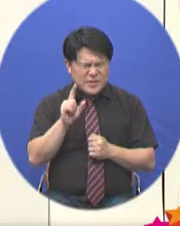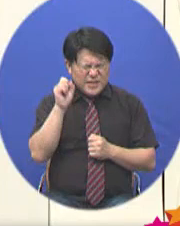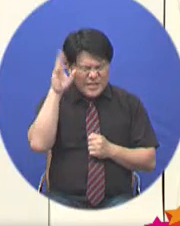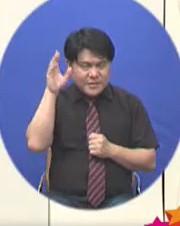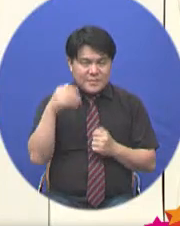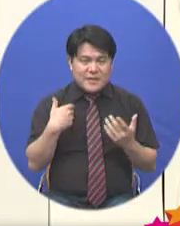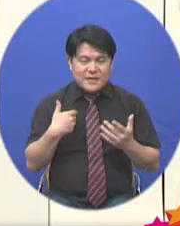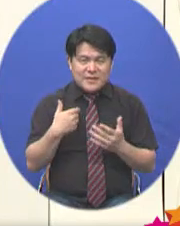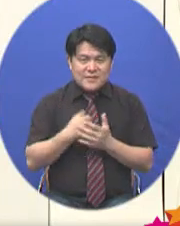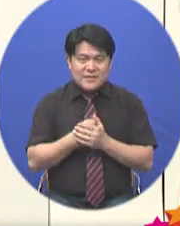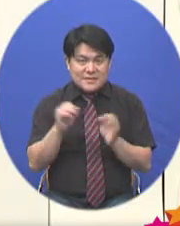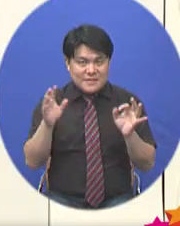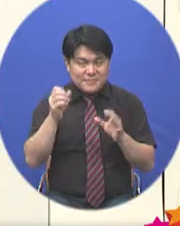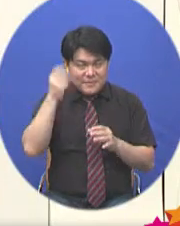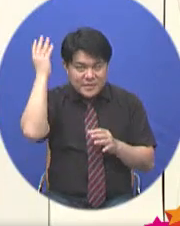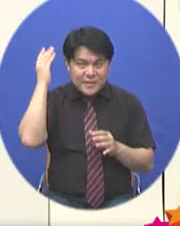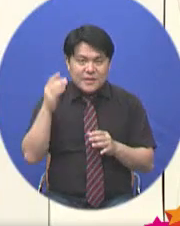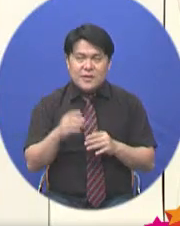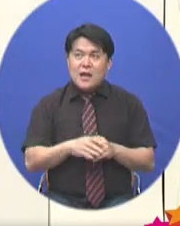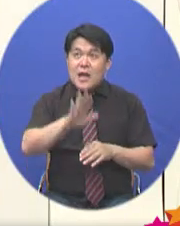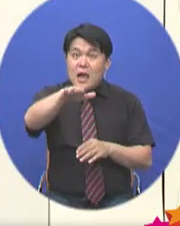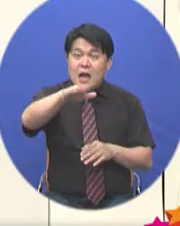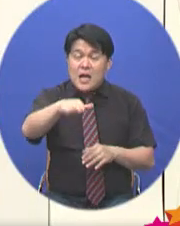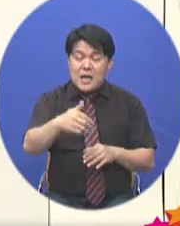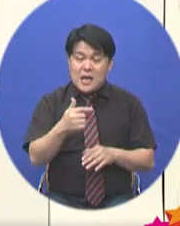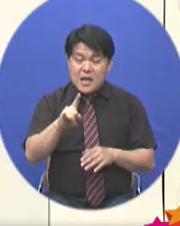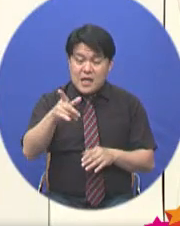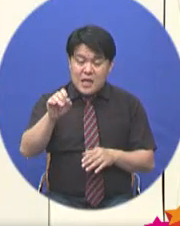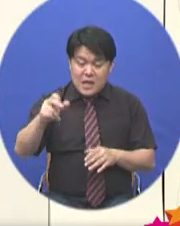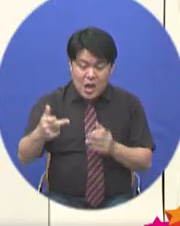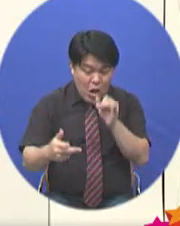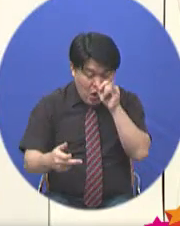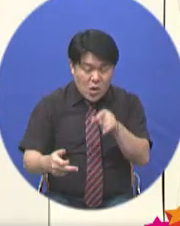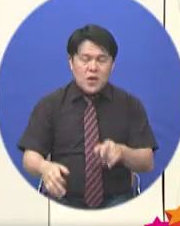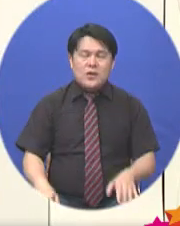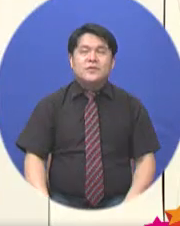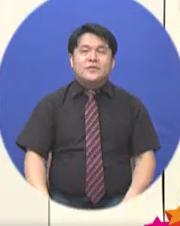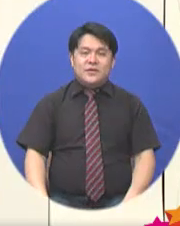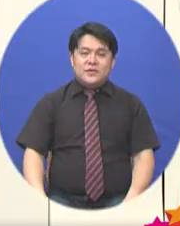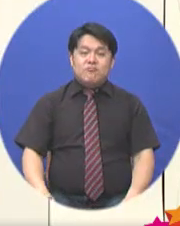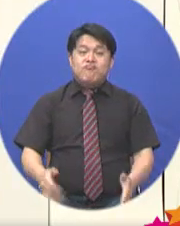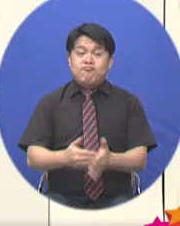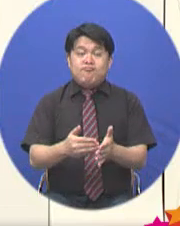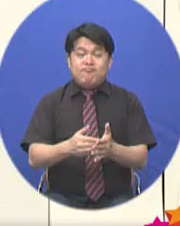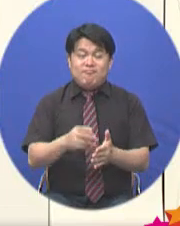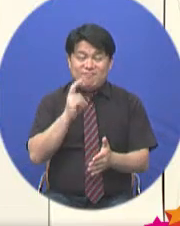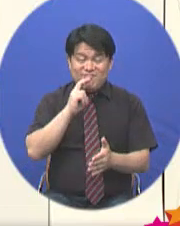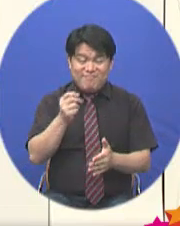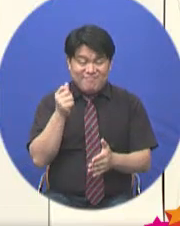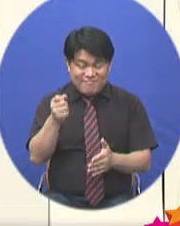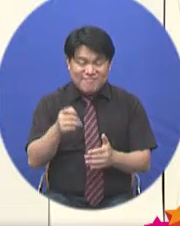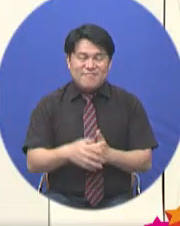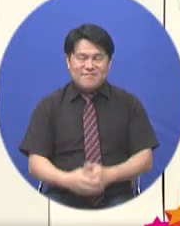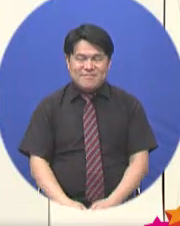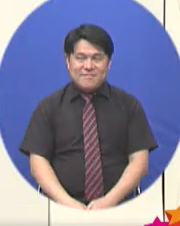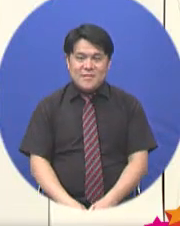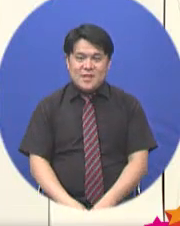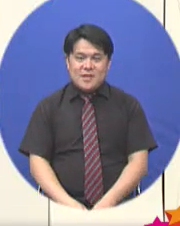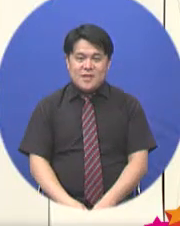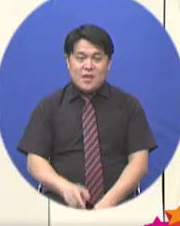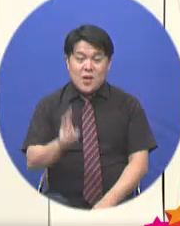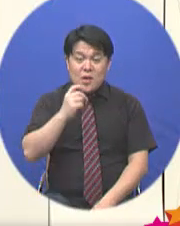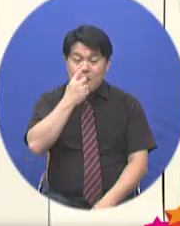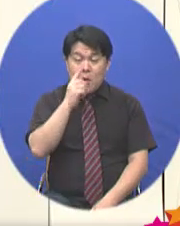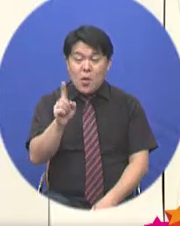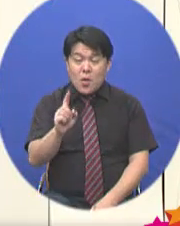그 제목이 뭐 생각 안 나도 괜찮아요. 내장산요. 그 정도면 됐어요. 예, 예, 예. 네, 네, 예, 그 네. 노래도 노래가 좋고요. 노래